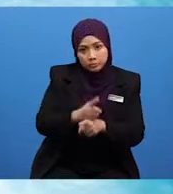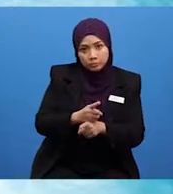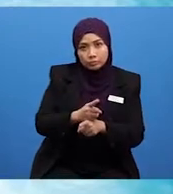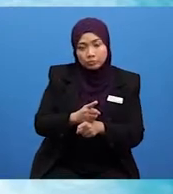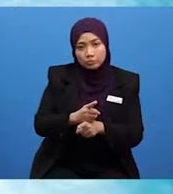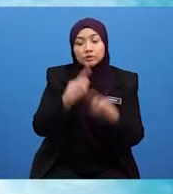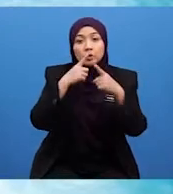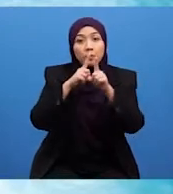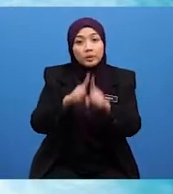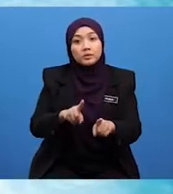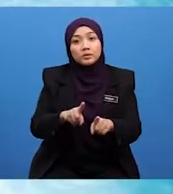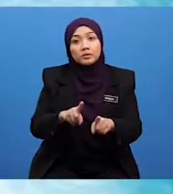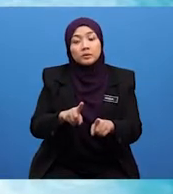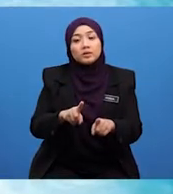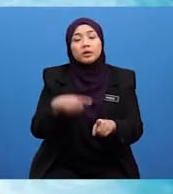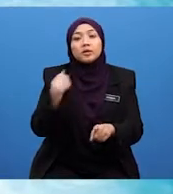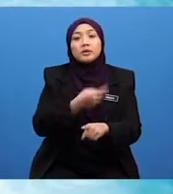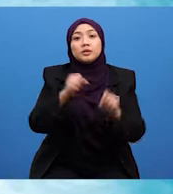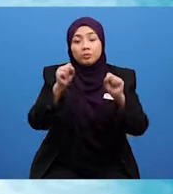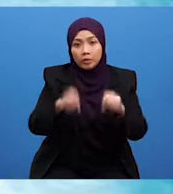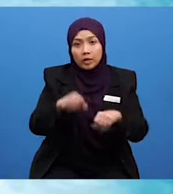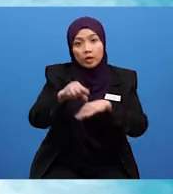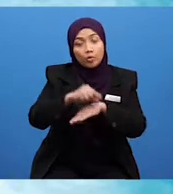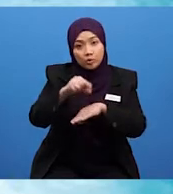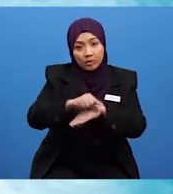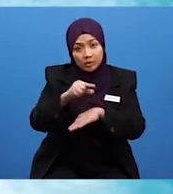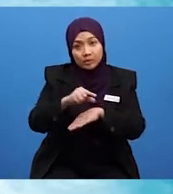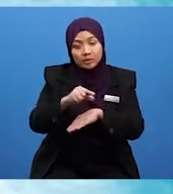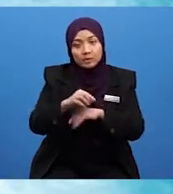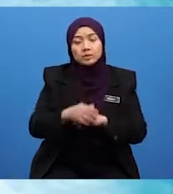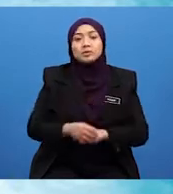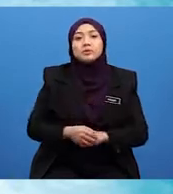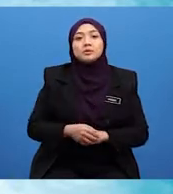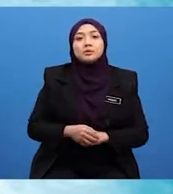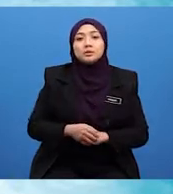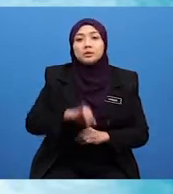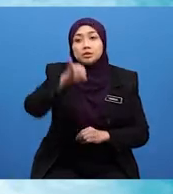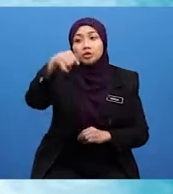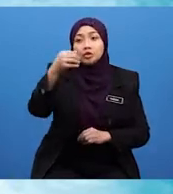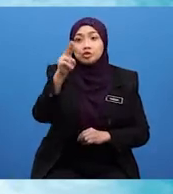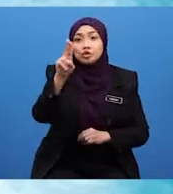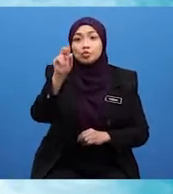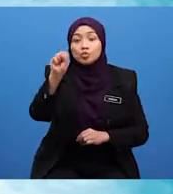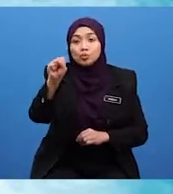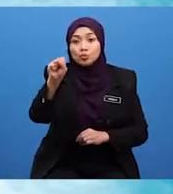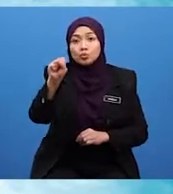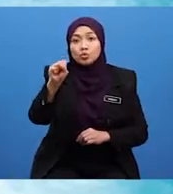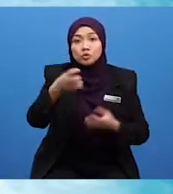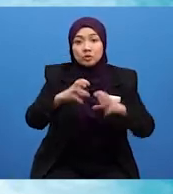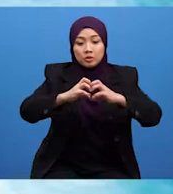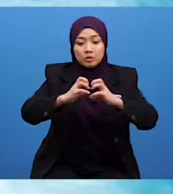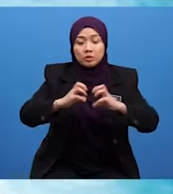Betul. Jawapannya, kita boleh menggunakan ekstrak jus kubis ungu